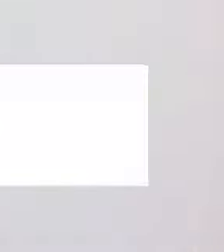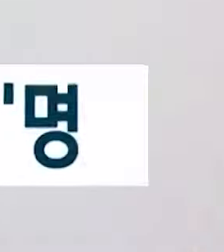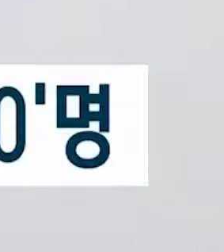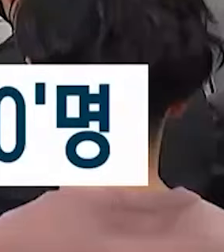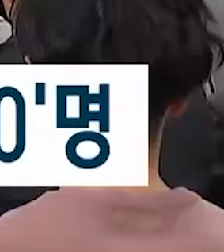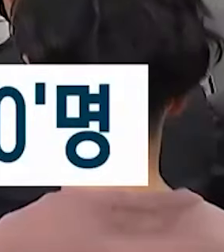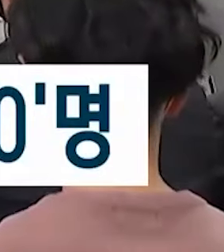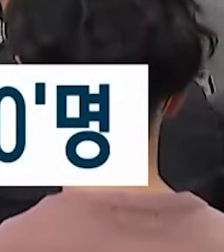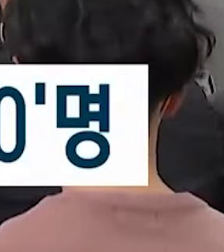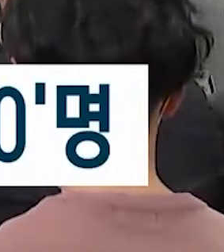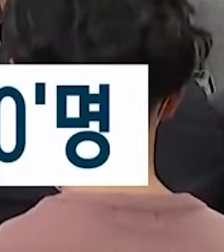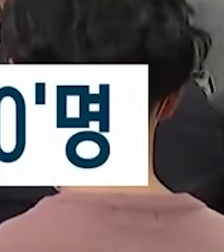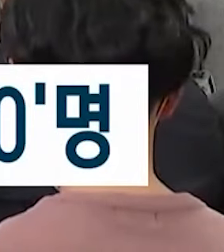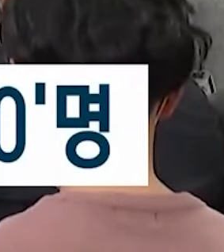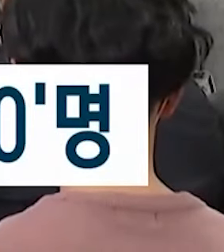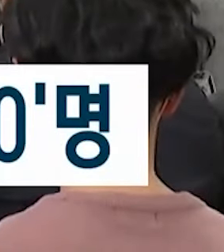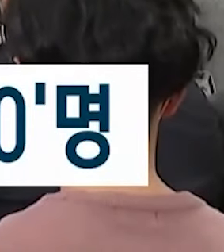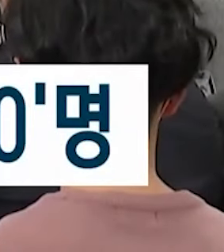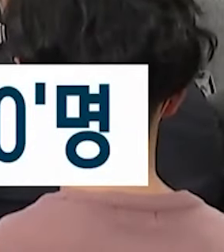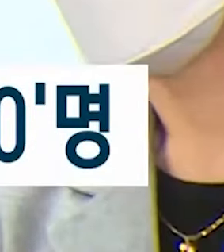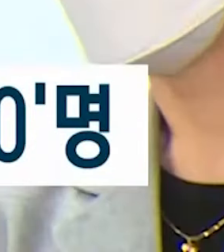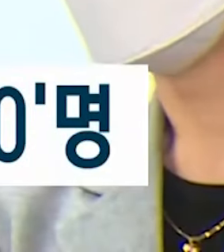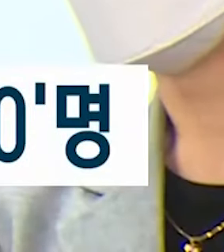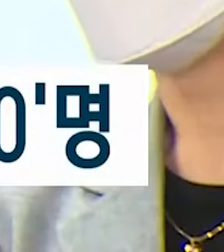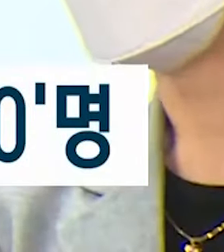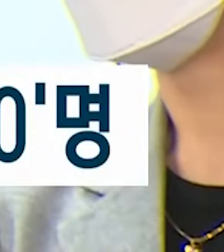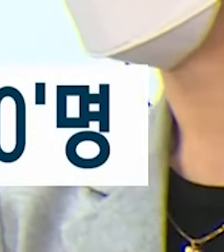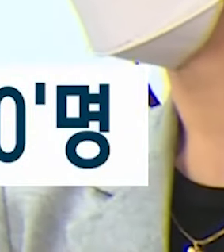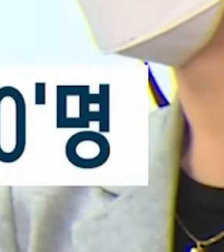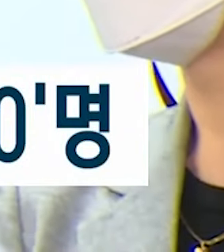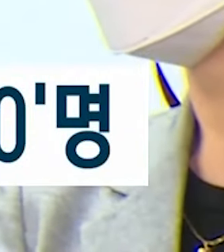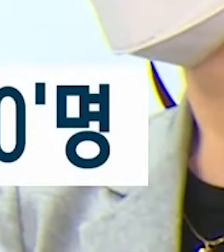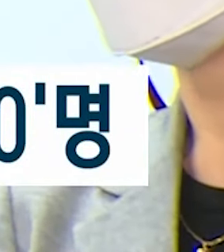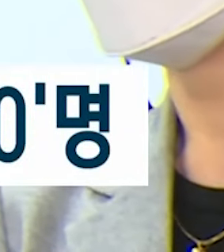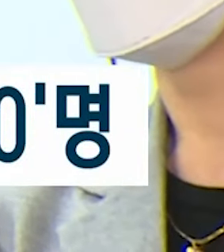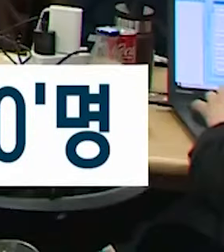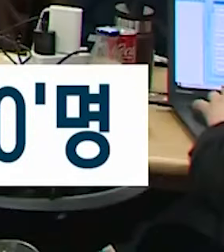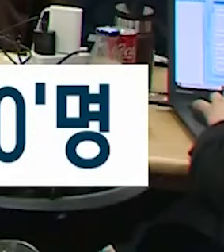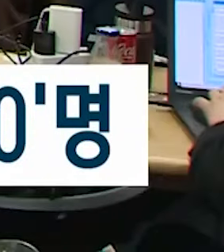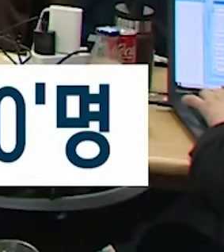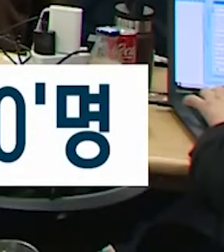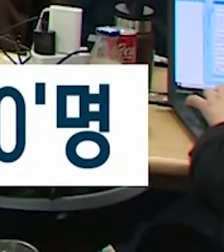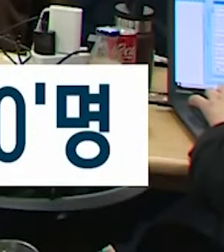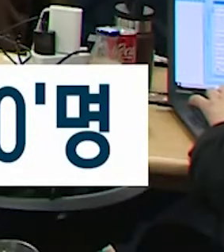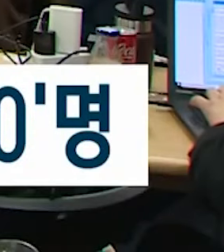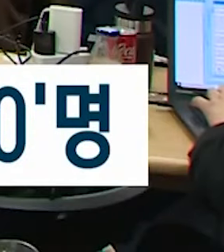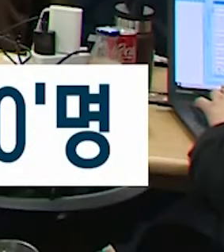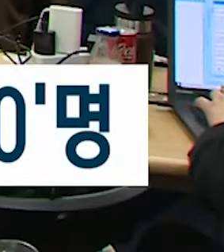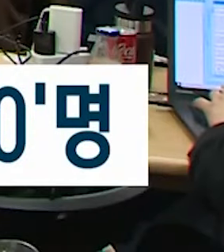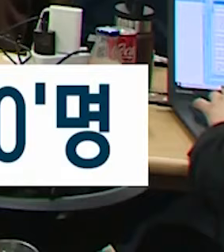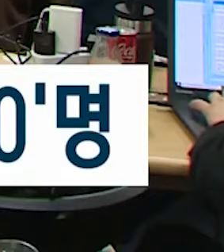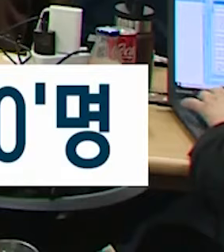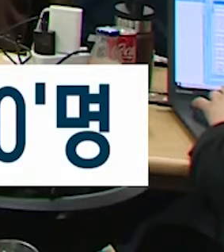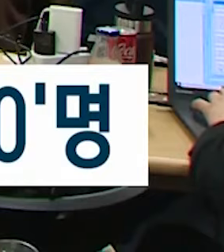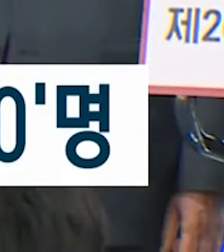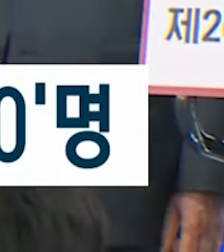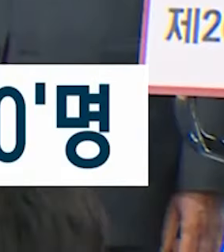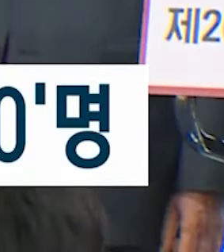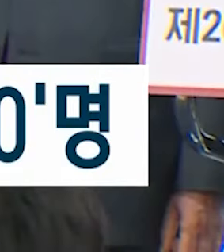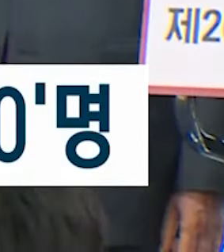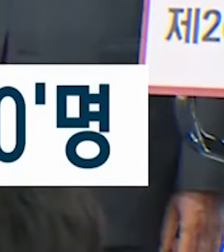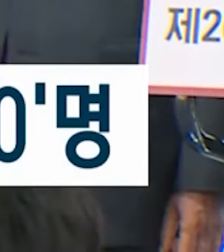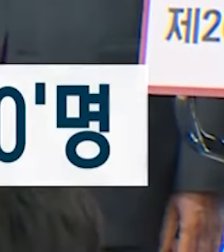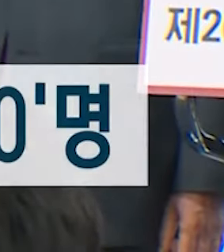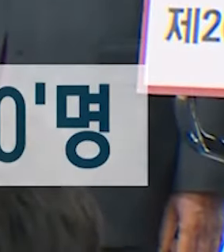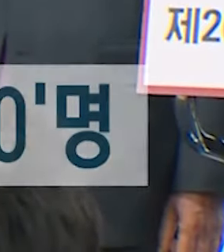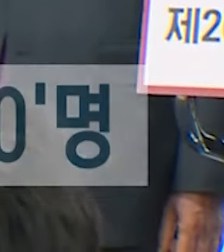음성 널 당선인이 연동은 검사 등을 법무부 장관으로 지병 하는 등 장관 후보자 여덟 명을 추가 발표했습니다 이번에도 당 주 선양